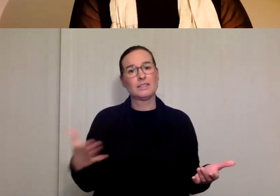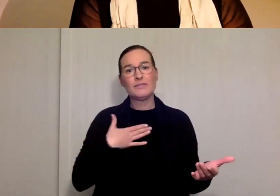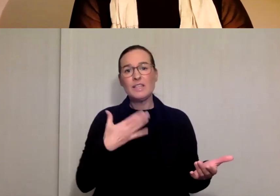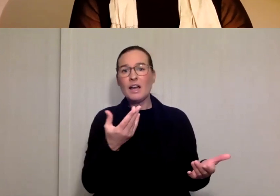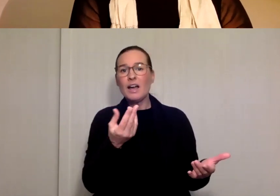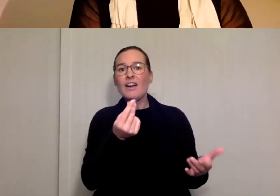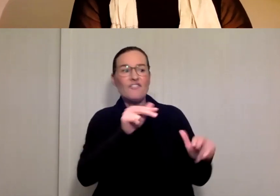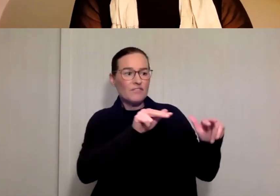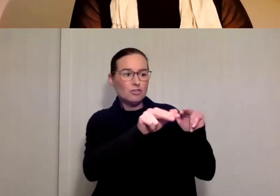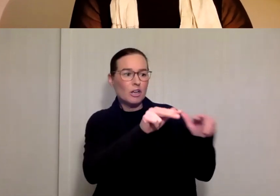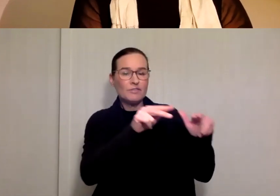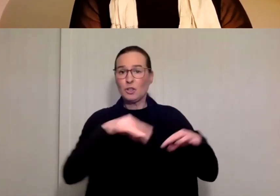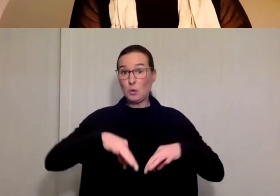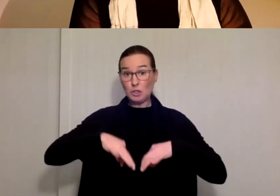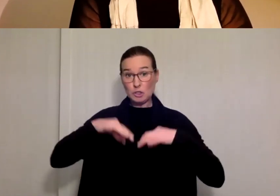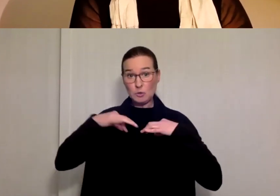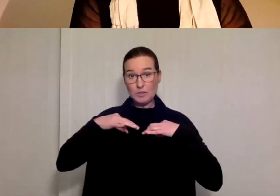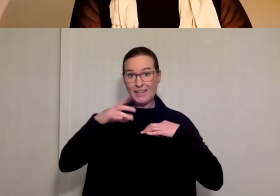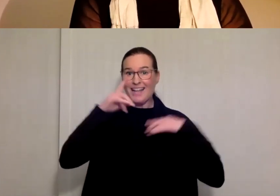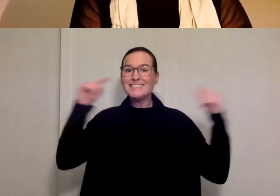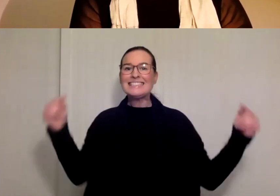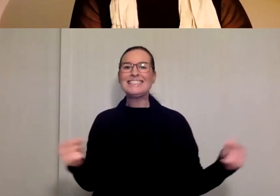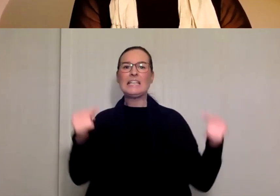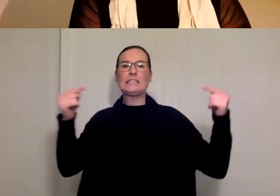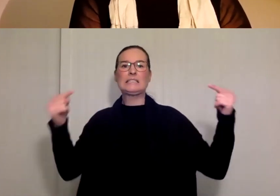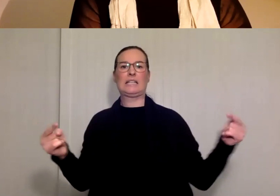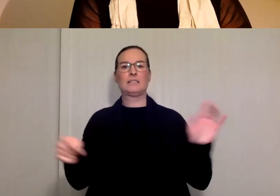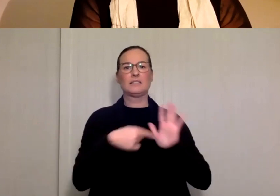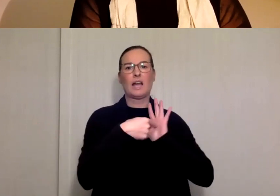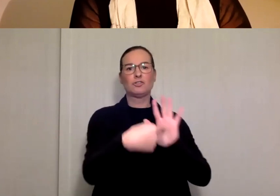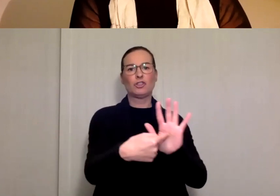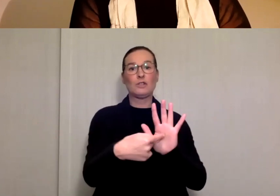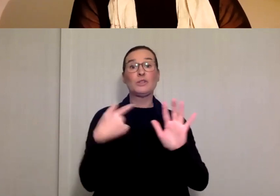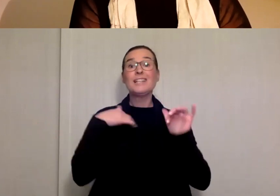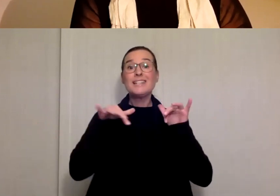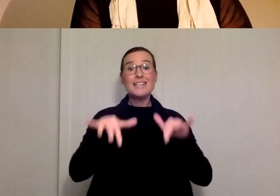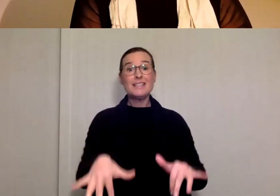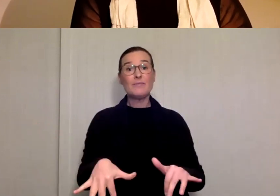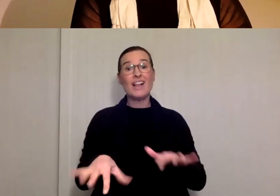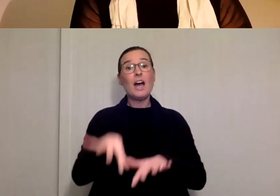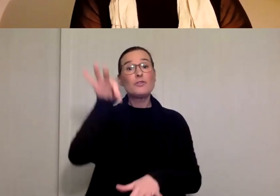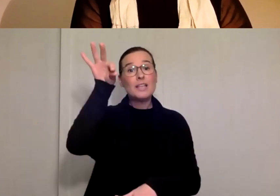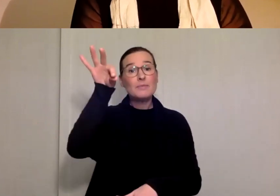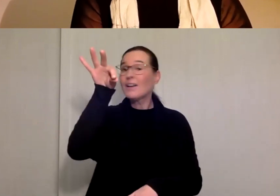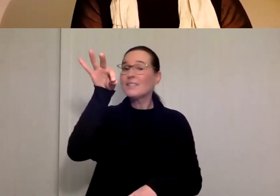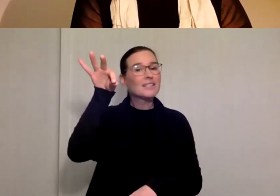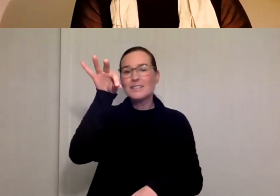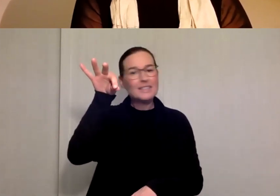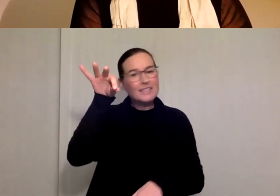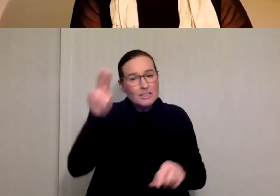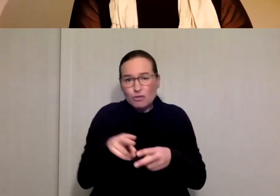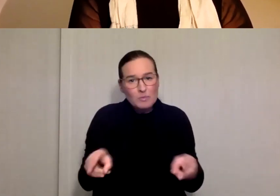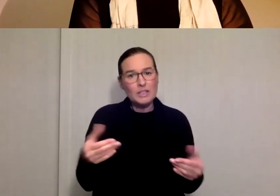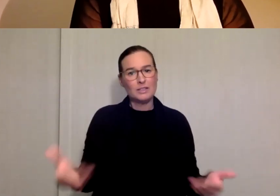und Gesundheit hier teilweise als einen Gegensatz darstellen und das ist in diesem Fall ausnahmsweise mal absolut nicht der